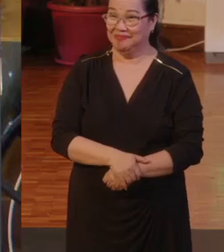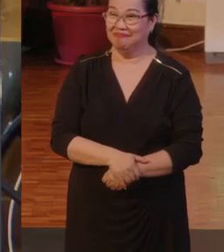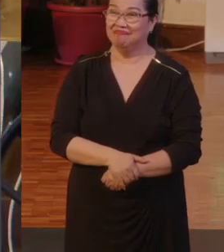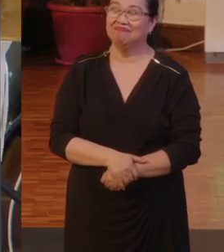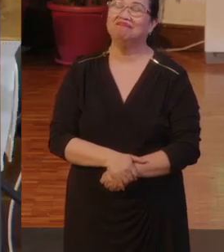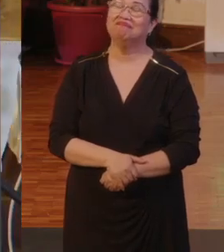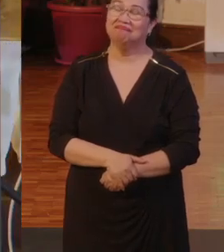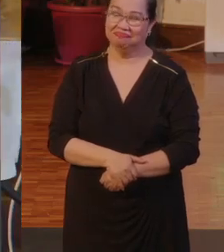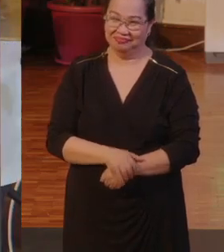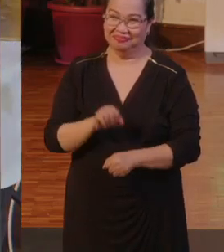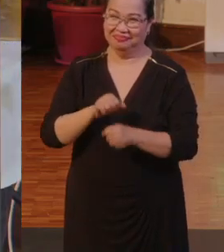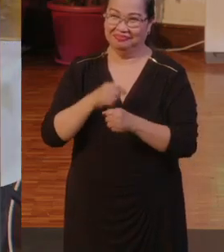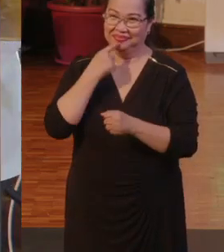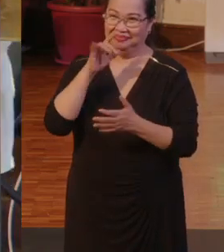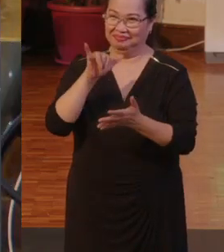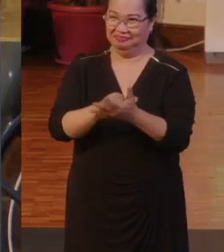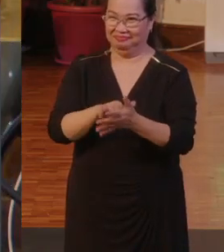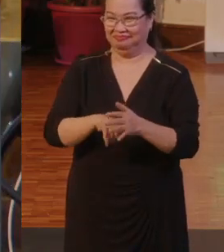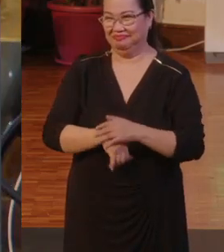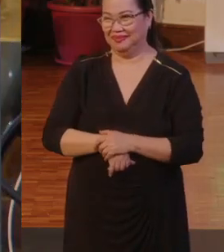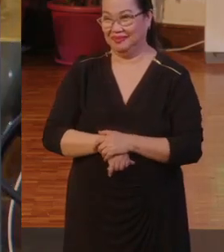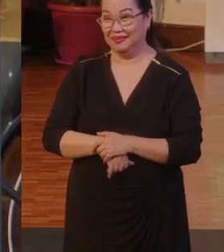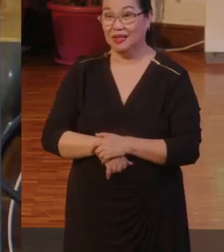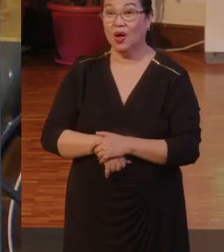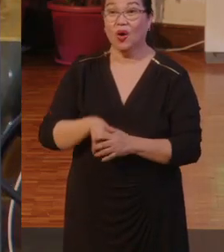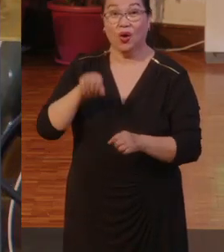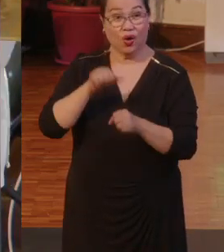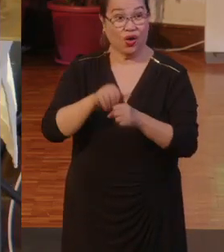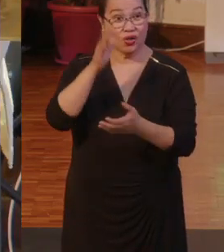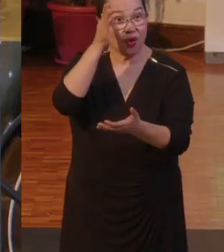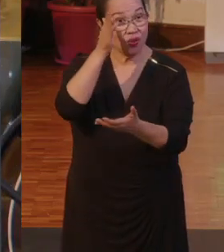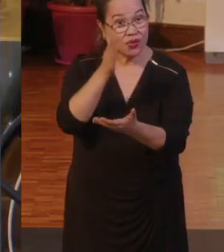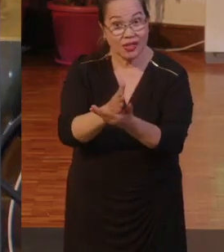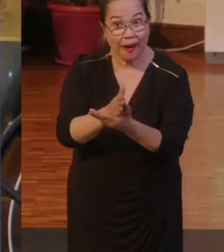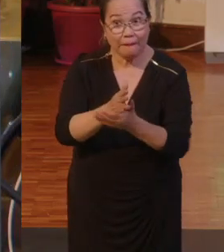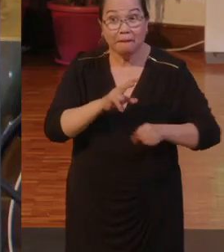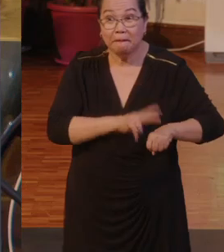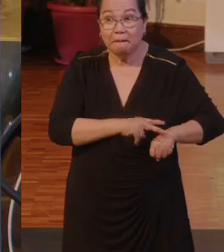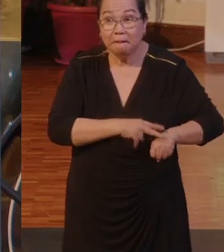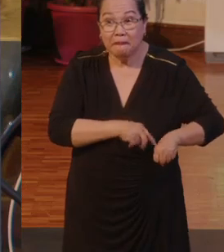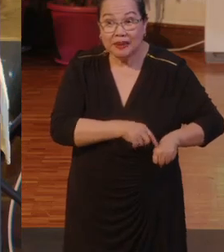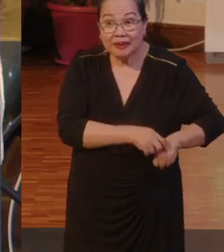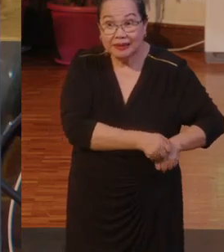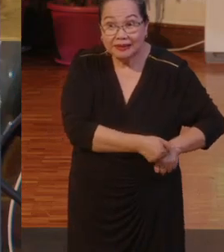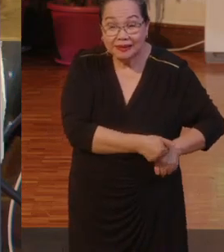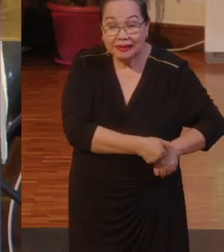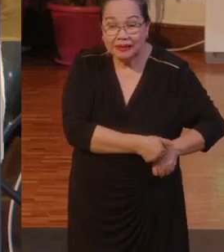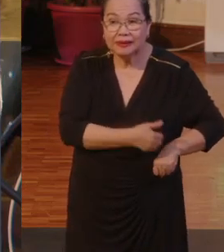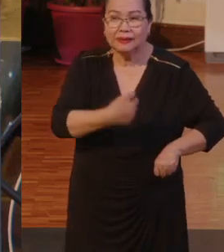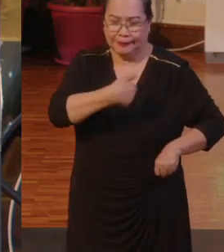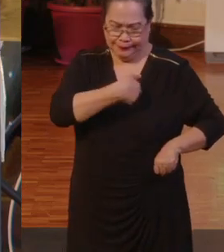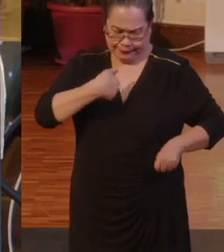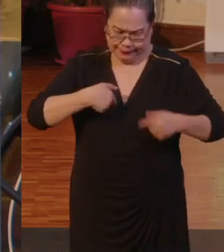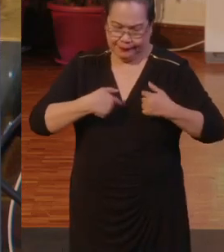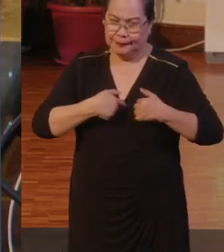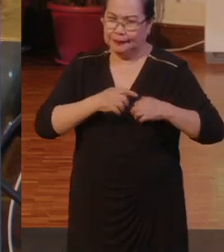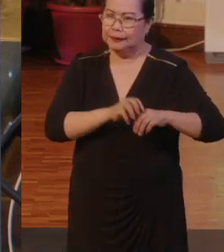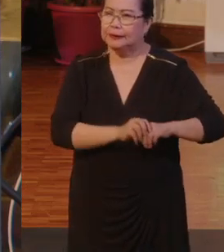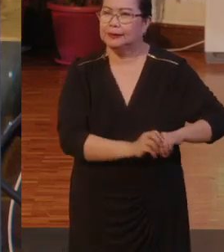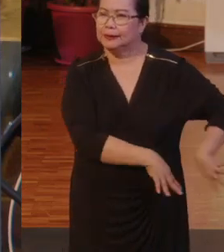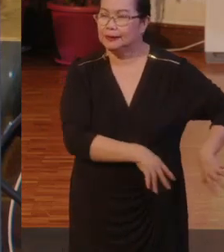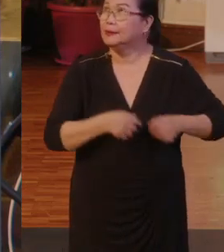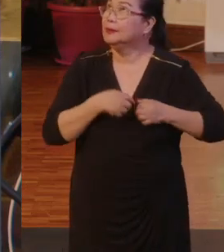sasambahin. No? Sabi niya, and if it is evil in your eyes to serve the Lord, para siyang sarcastic, no? At